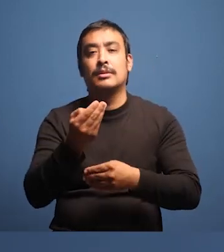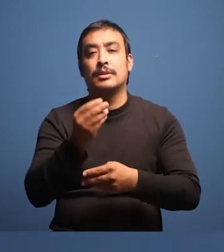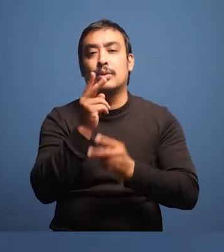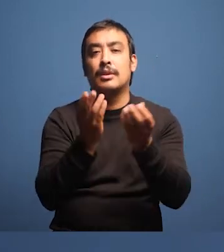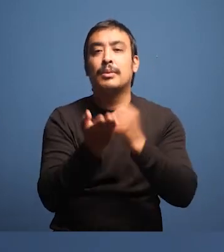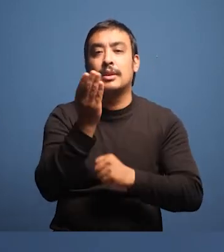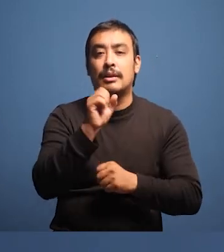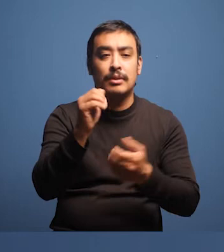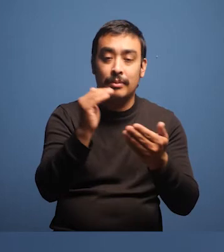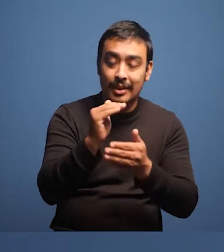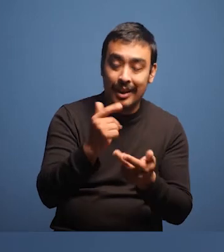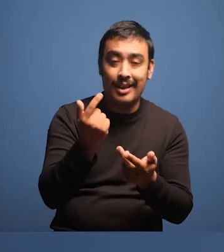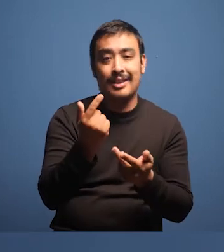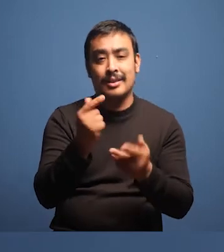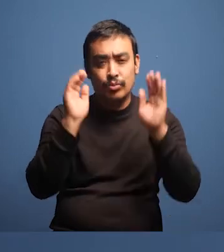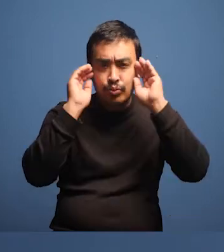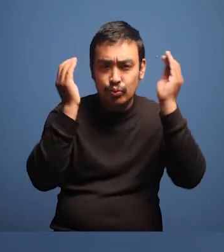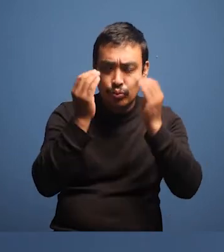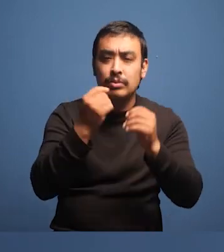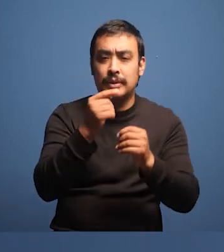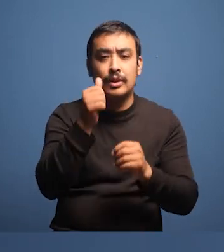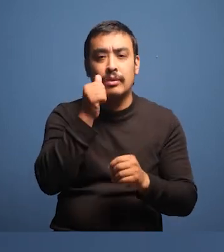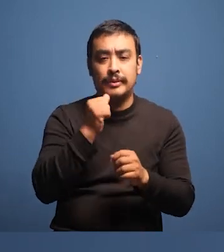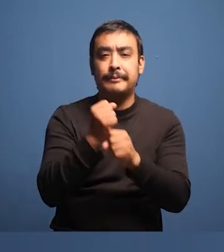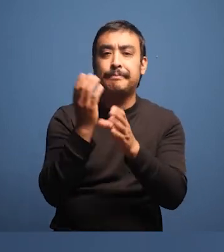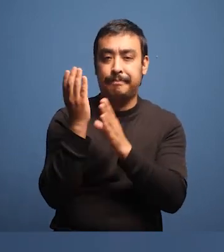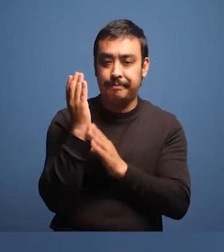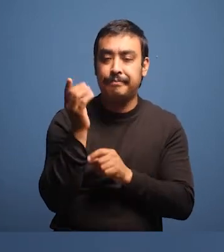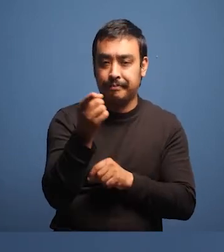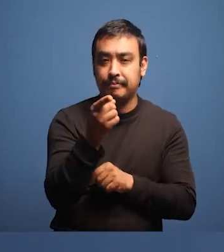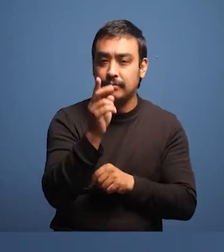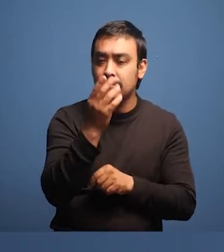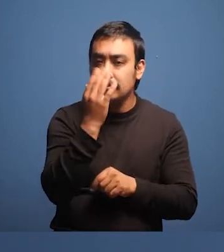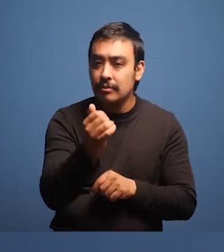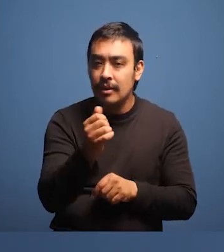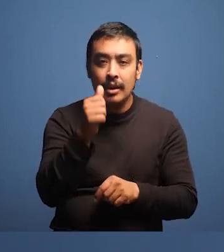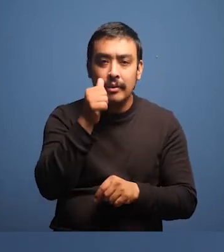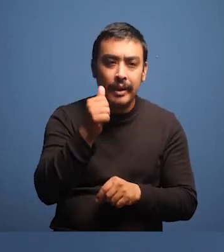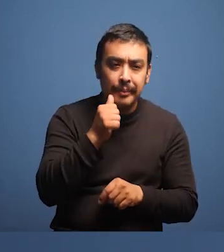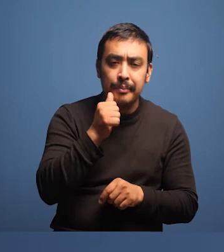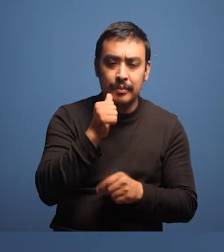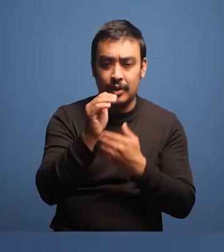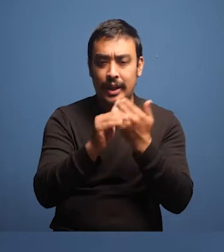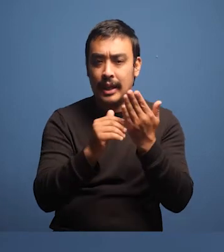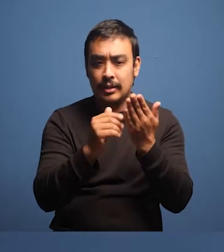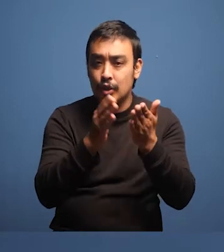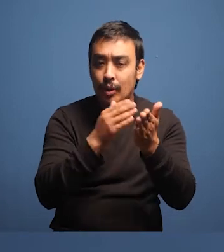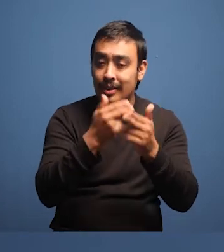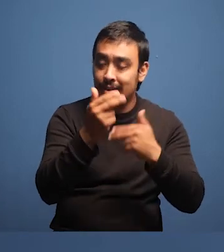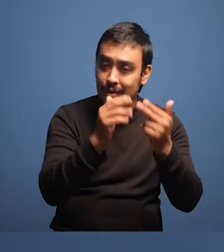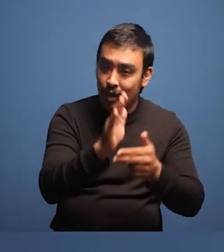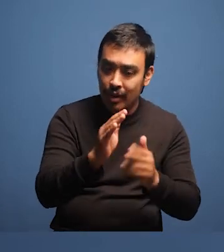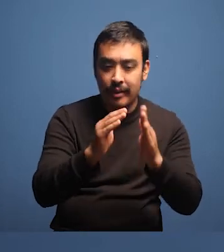आफ्नो बच्चाहरूलाई सुरक्षित गराउने भनेको पेरेन्ट्सकै हातमा हुन्छ त्यही भएर अघि उहाँले भन्नुभएको पेरेन्टिङ टुलहरू अप्नाउन सक्छौँ अनि फ्यामिली स्क्रिन